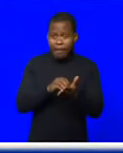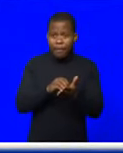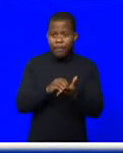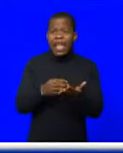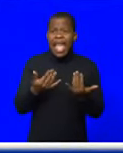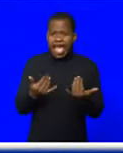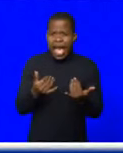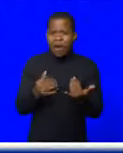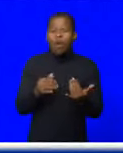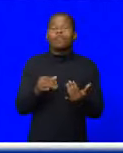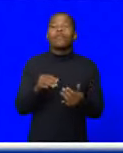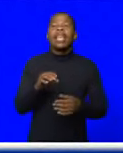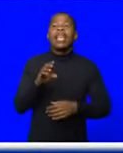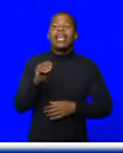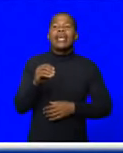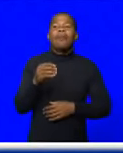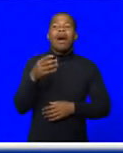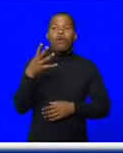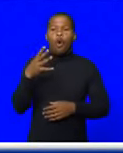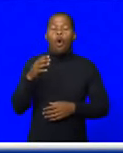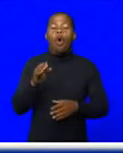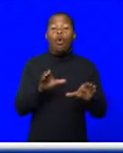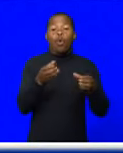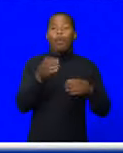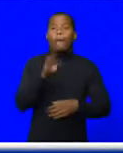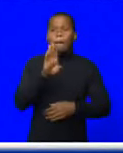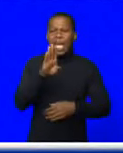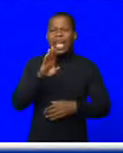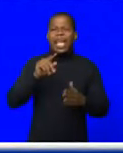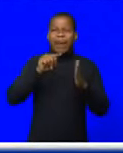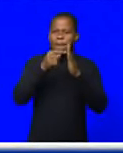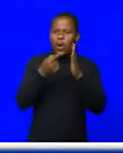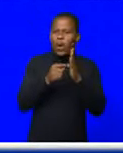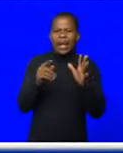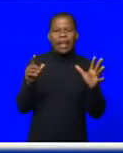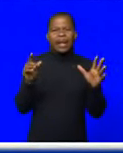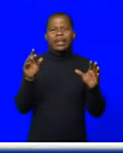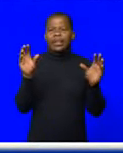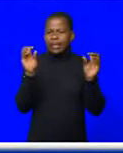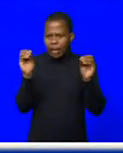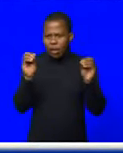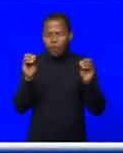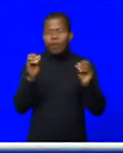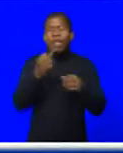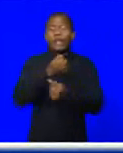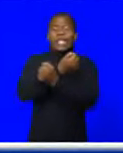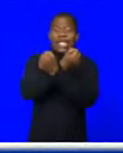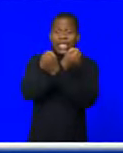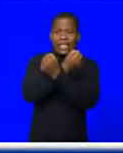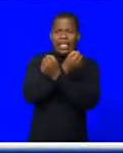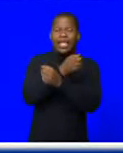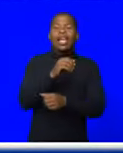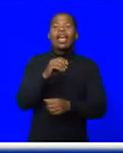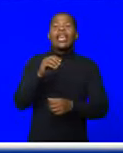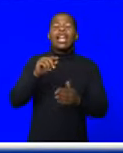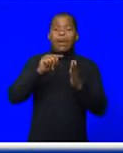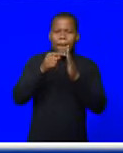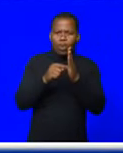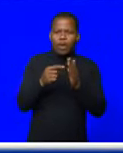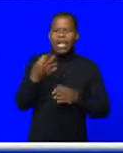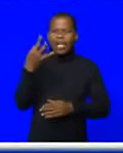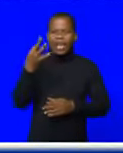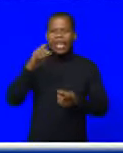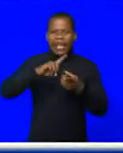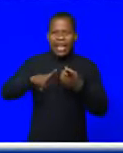Leopards isekugcineni ngaphasi kwa-Group B lapho khona ide liphuzu. I-Orlando Pirates ihlele esicongweni emaphuzu lamathathu ngemuva